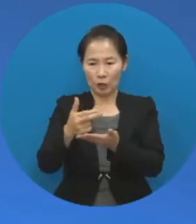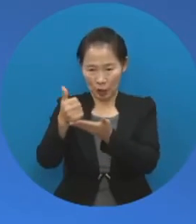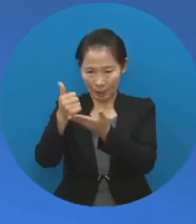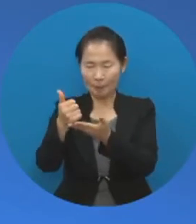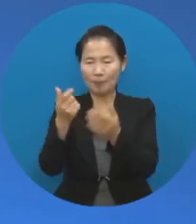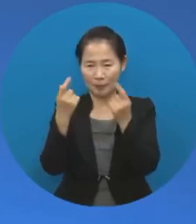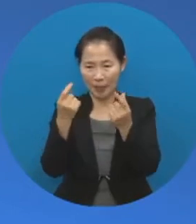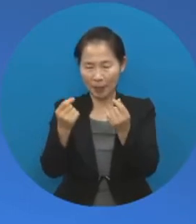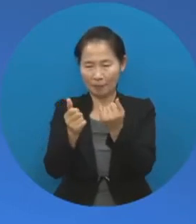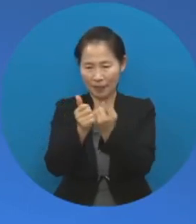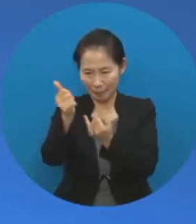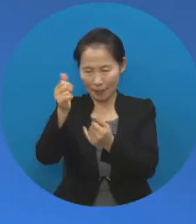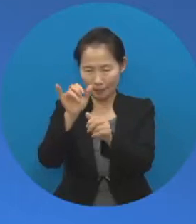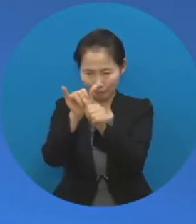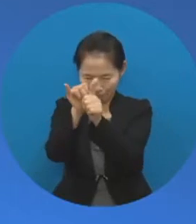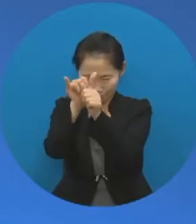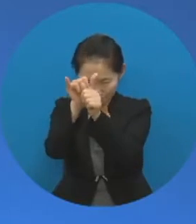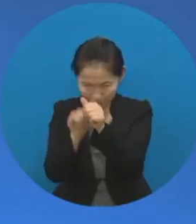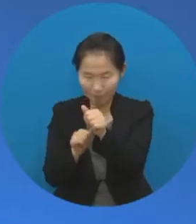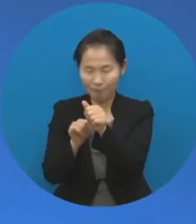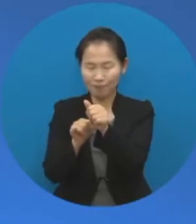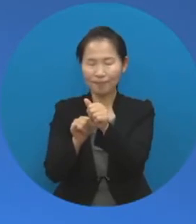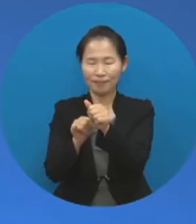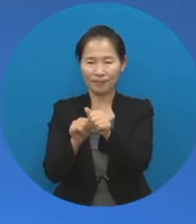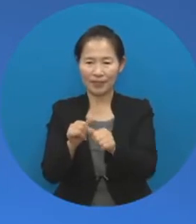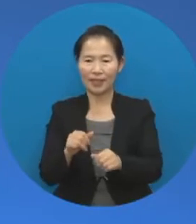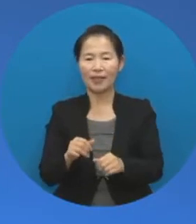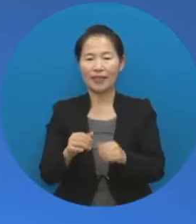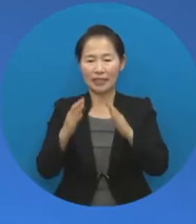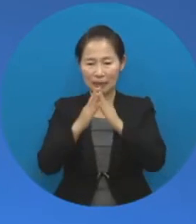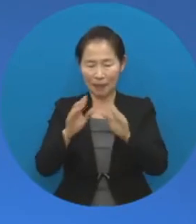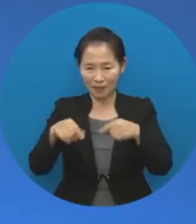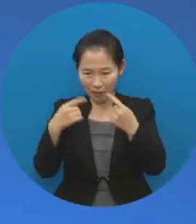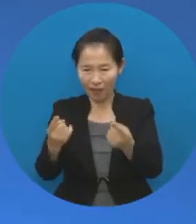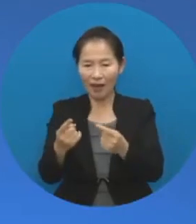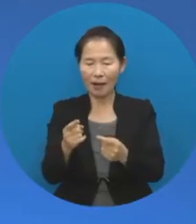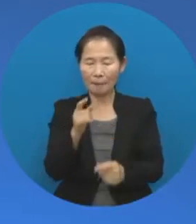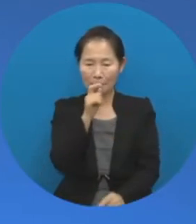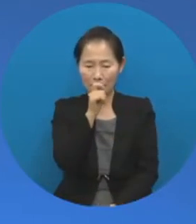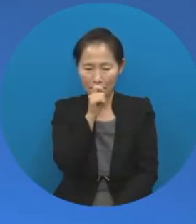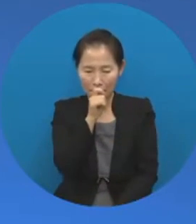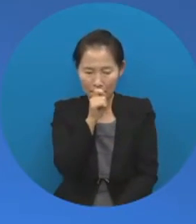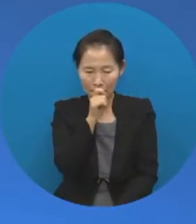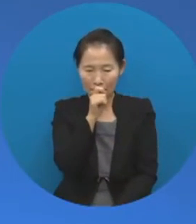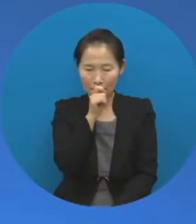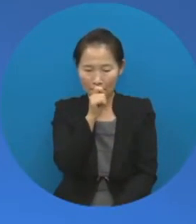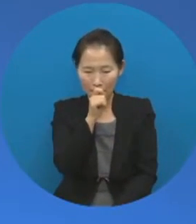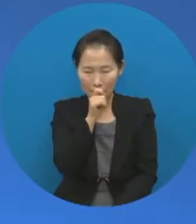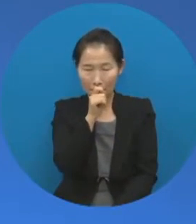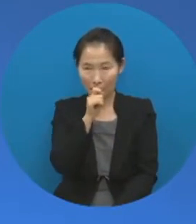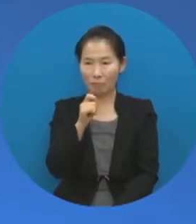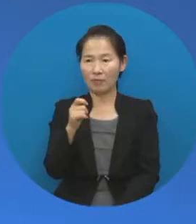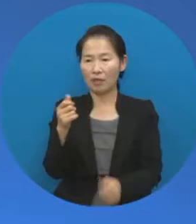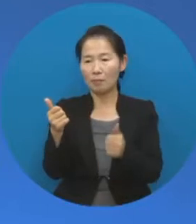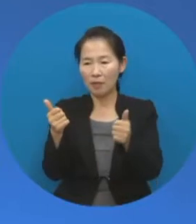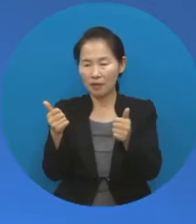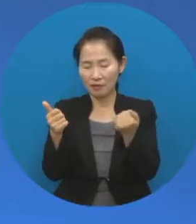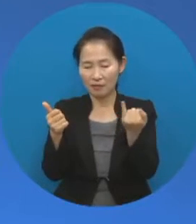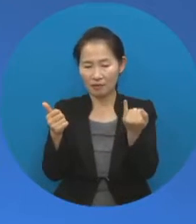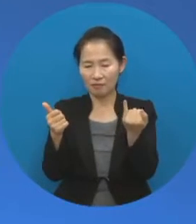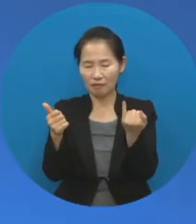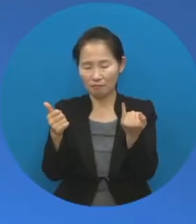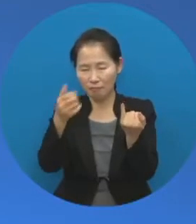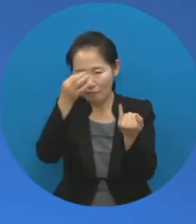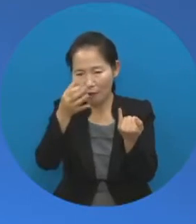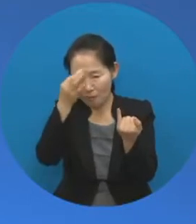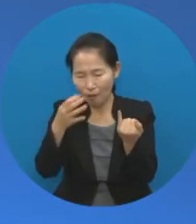이제 남편한테 이제 아무 말도 안 하고 이제 방에 들어갔더니, 다행히 남편이 이제 저에게 용서를 구해서 그